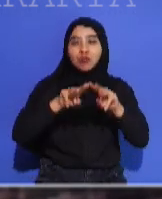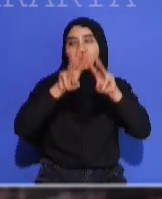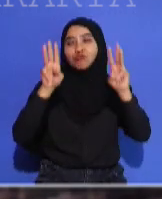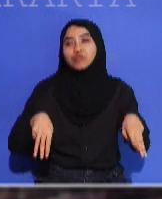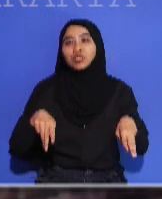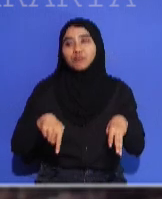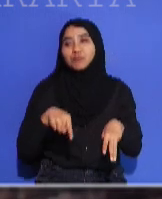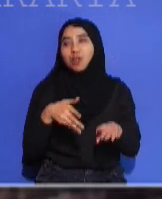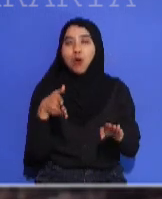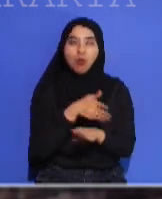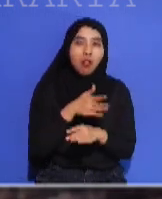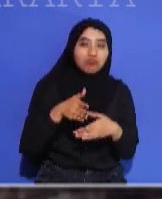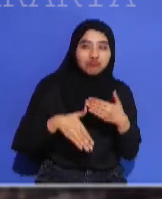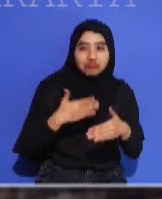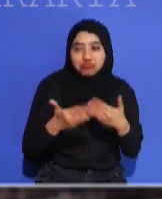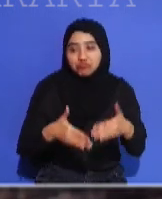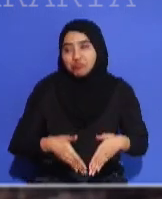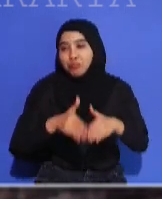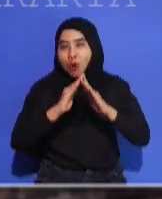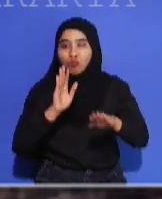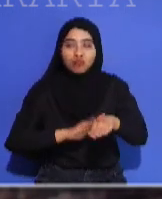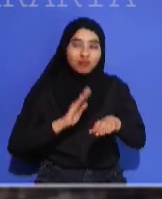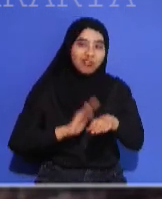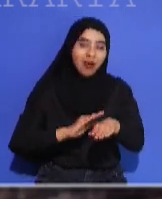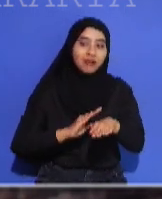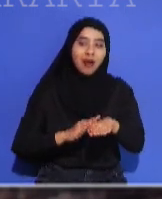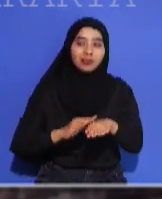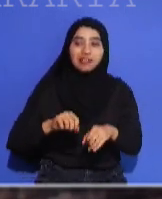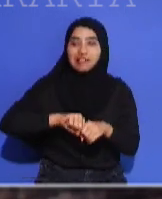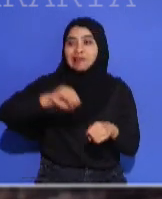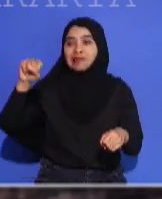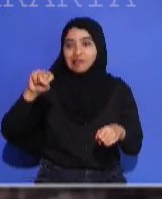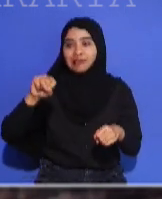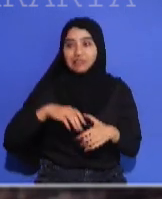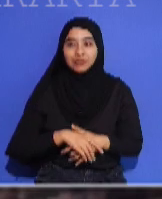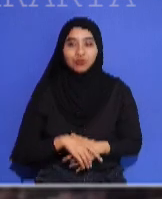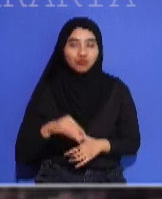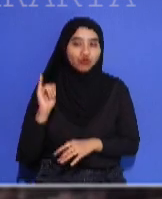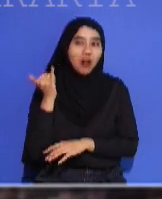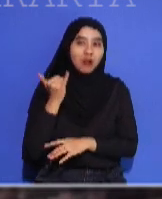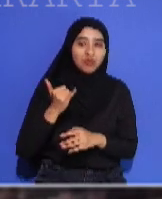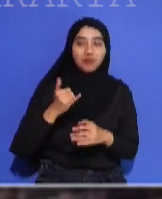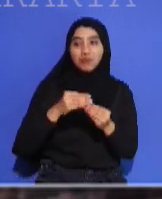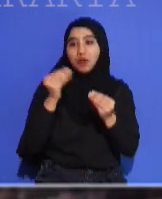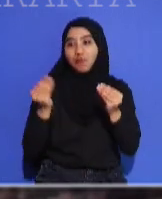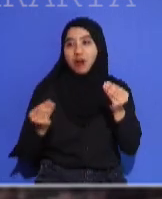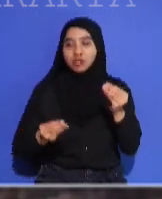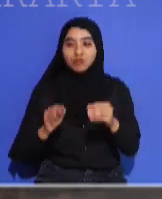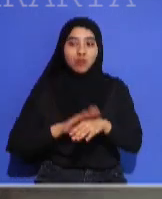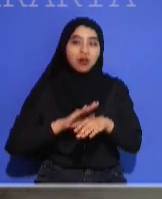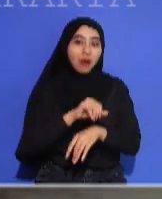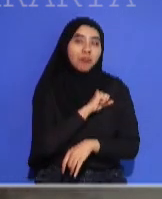langkah awal membangun peradaban budaya dan melestarikan keris gagrak Mataram sebagai warisan budaya bangsa yang telah diakui